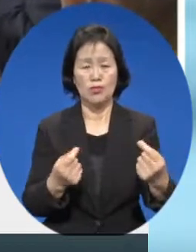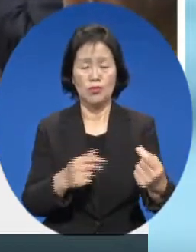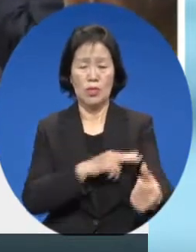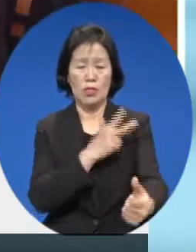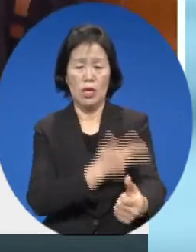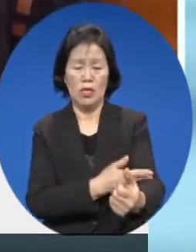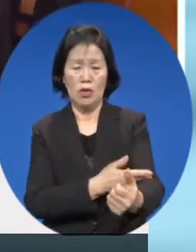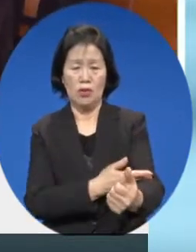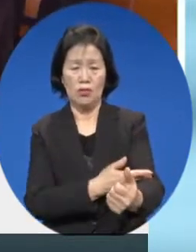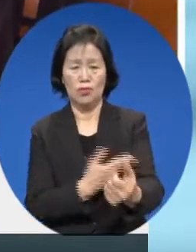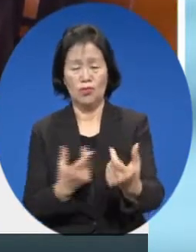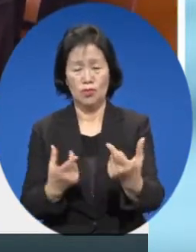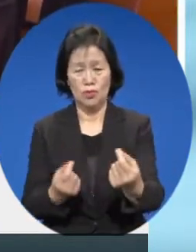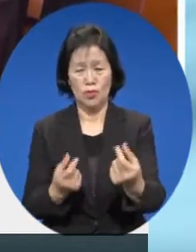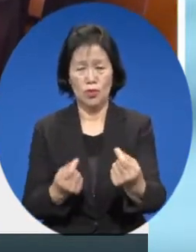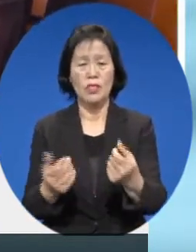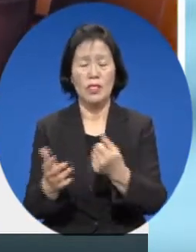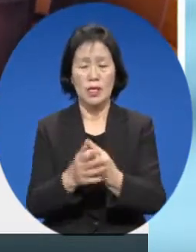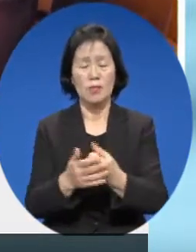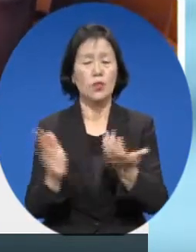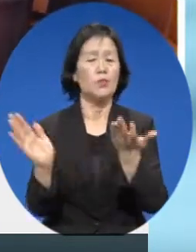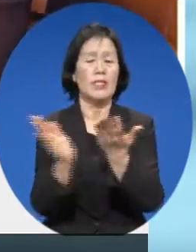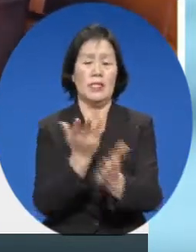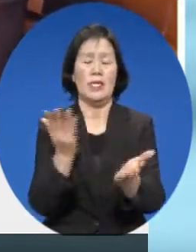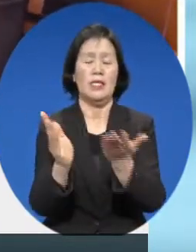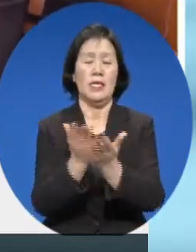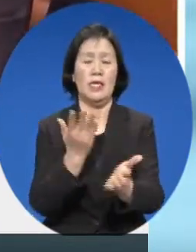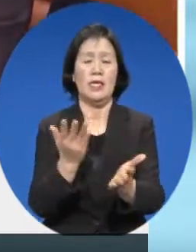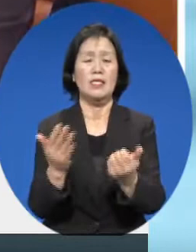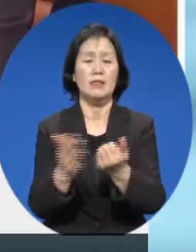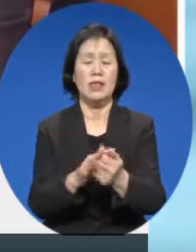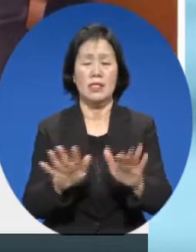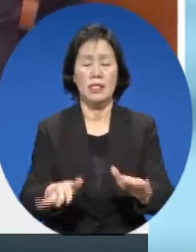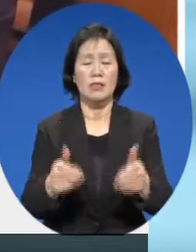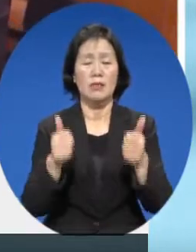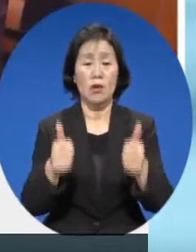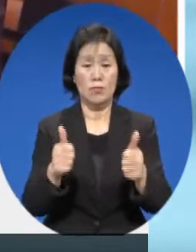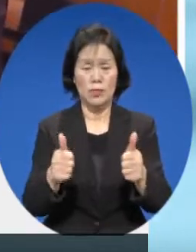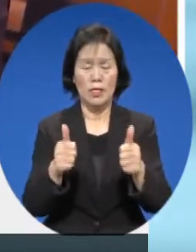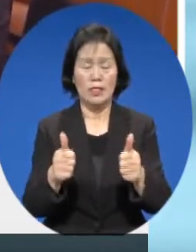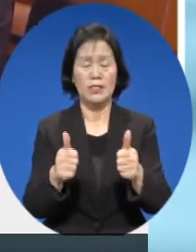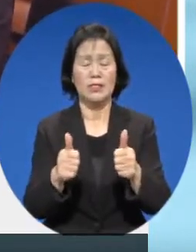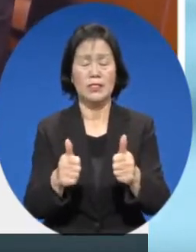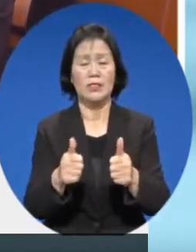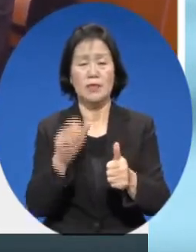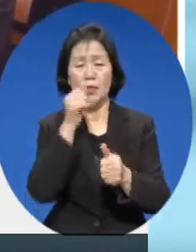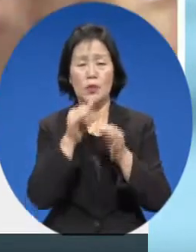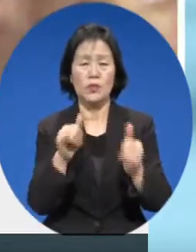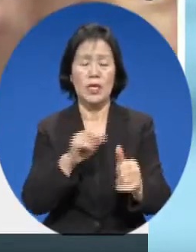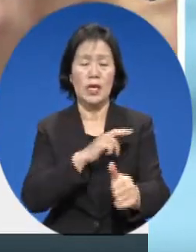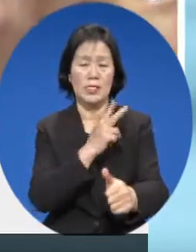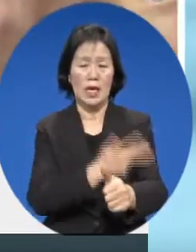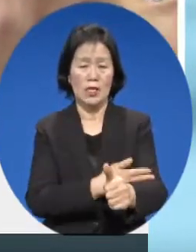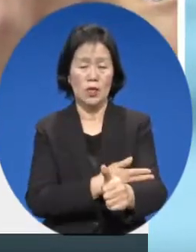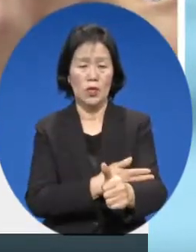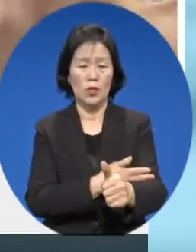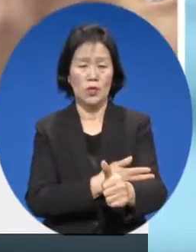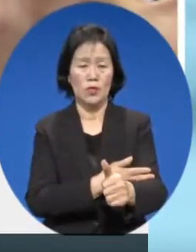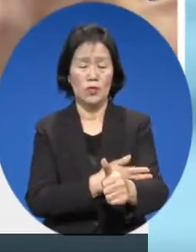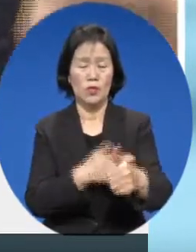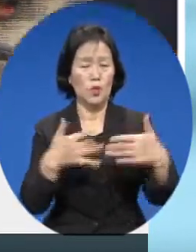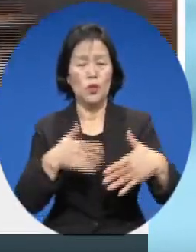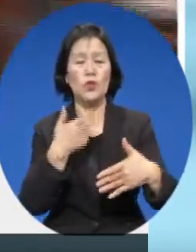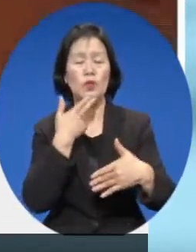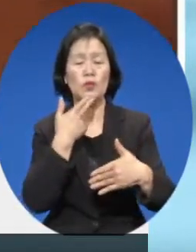하는 구조로 되어있어서 좀 맞지 않지 않냐 왜냐면 에 검사 같은 경우는 뭐 변호사 자 기업 요건이 아 욥 특가 변호사 자격만